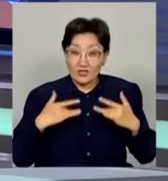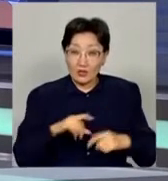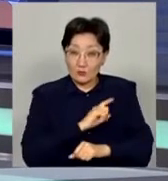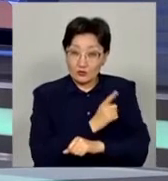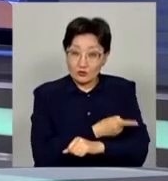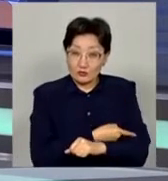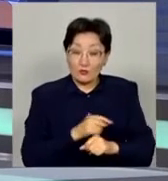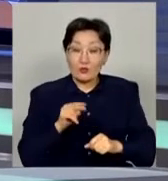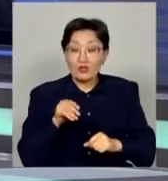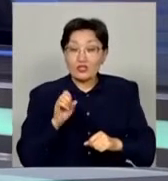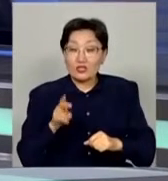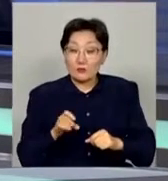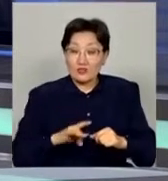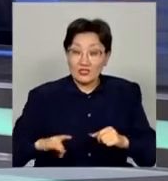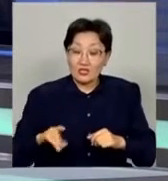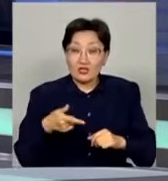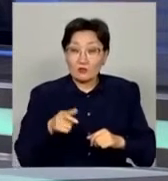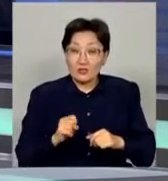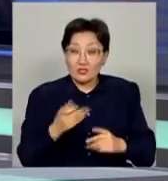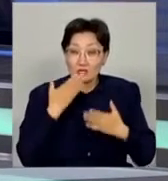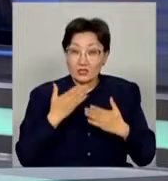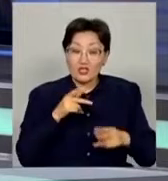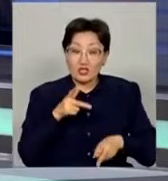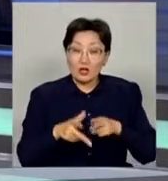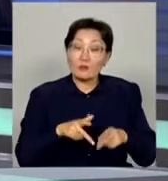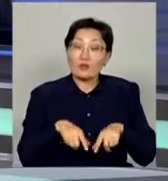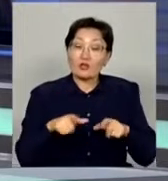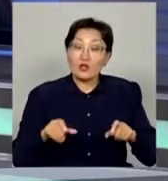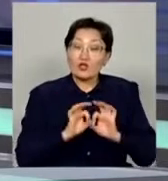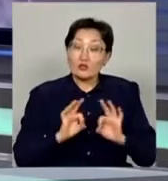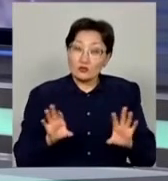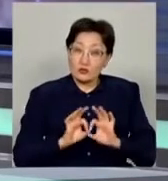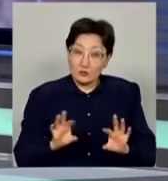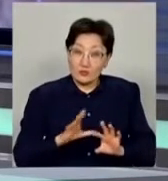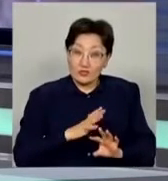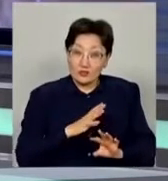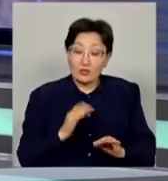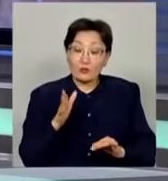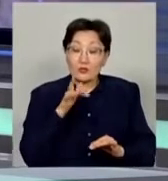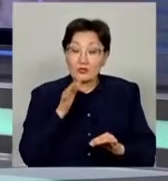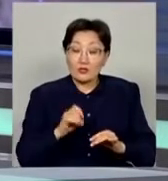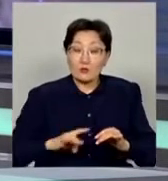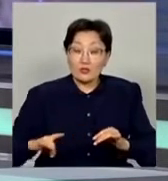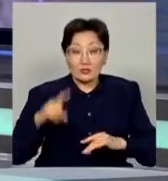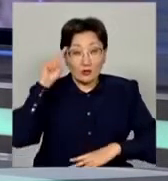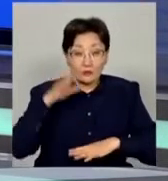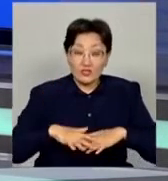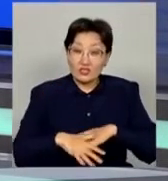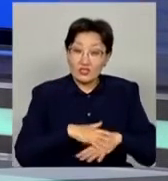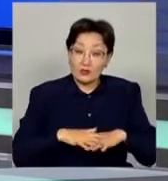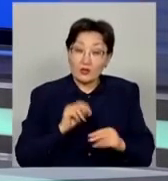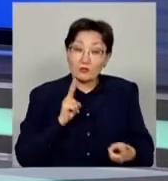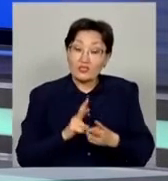күшейтіледі. Көкжиек шағын ауданында газдың иісіне шағымданған тұрғындарға түсіндірме берілді. Алдағы уақытта аудан әкімдігі халықты